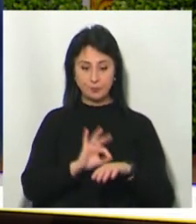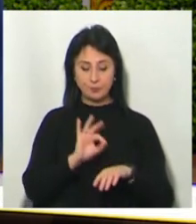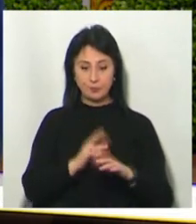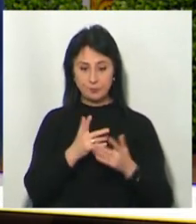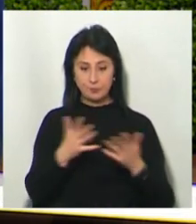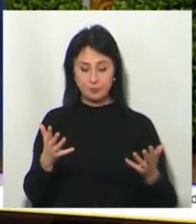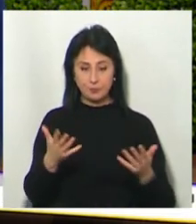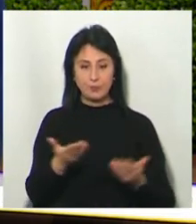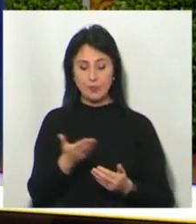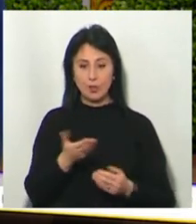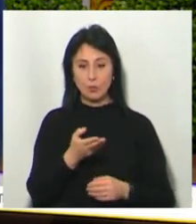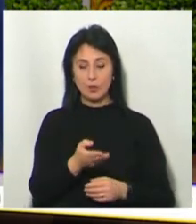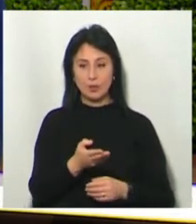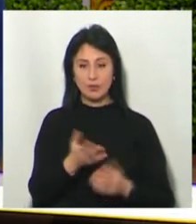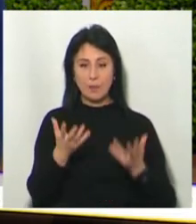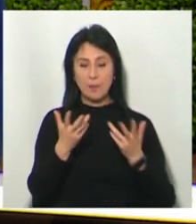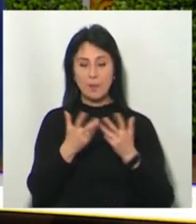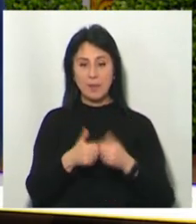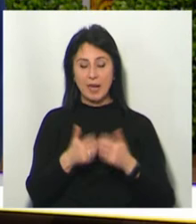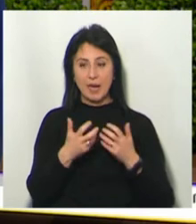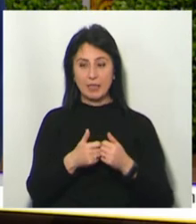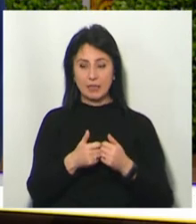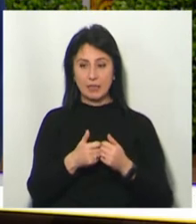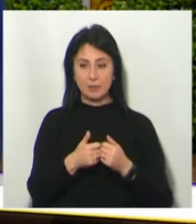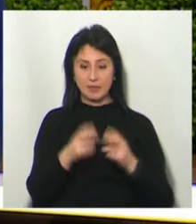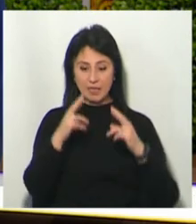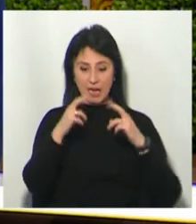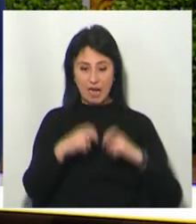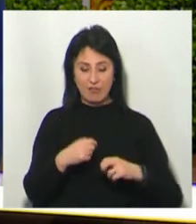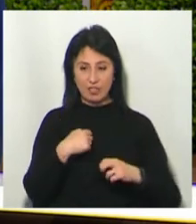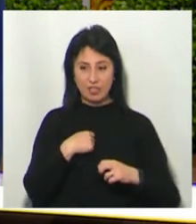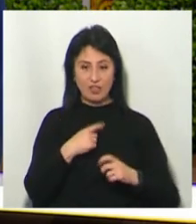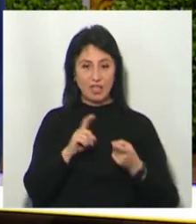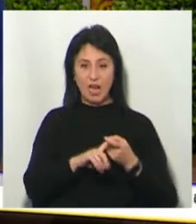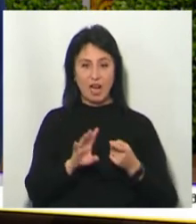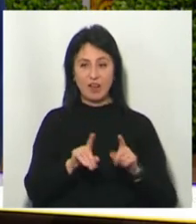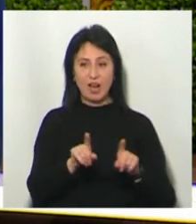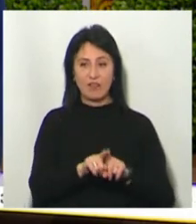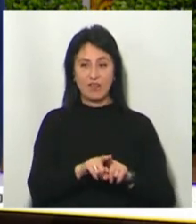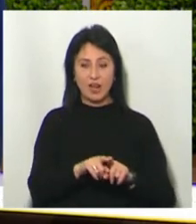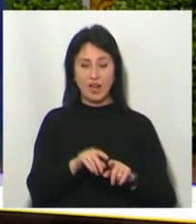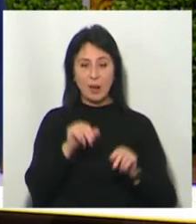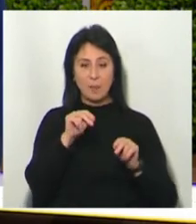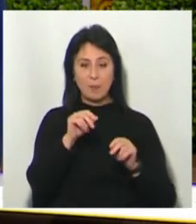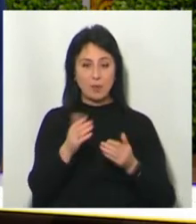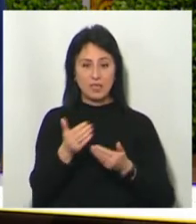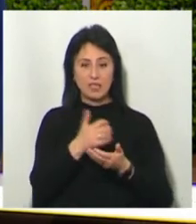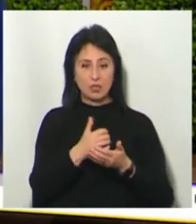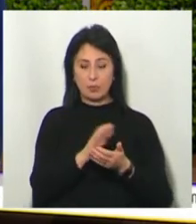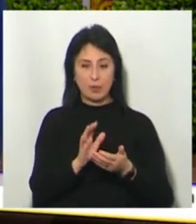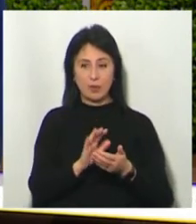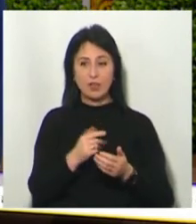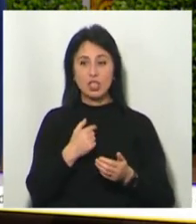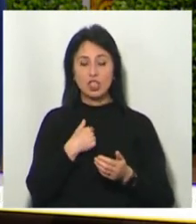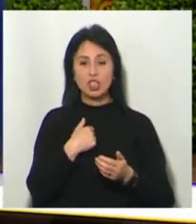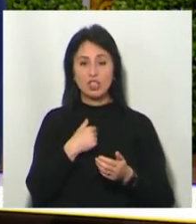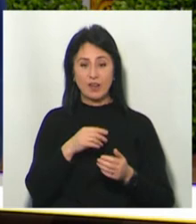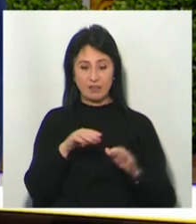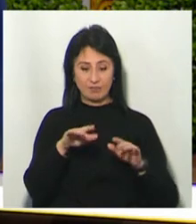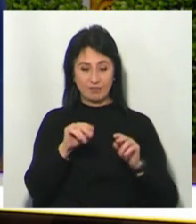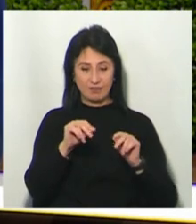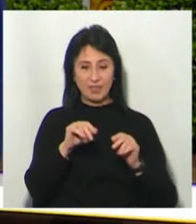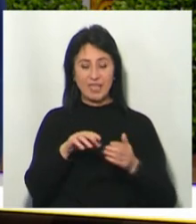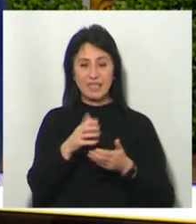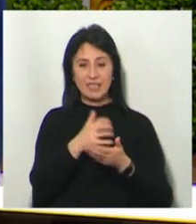პათოლოგიები, რომელთა მექანიზმის განხილვისას ჩვენ არ ვეხებით ასე ვთქვათ კრისტალების დაგროვებას. ანუ გარდა